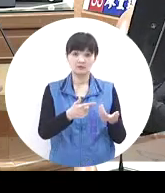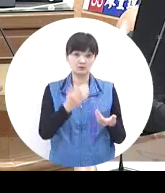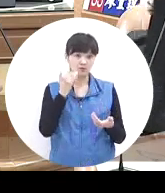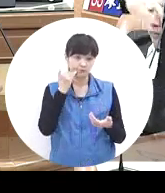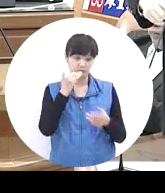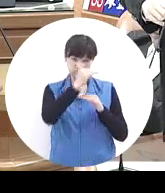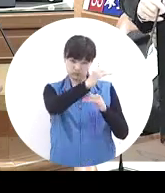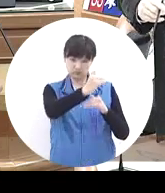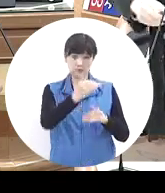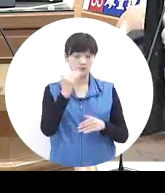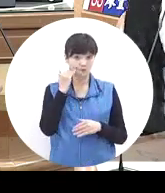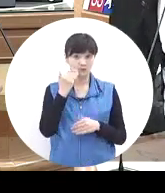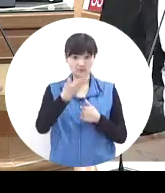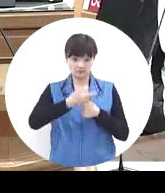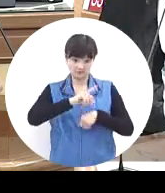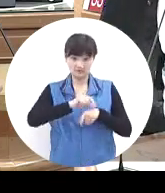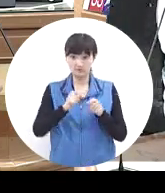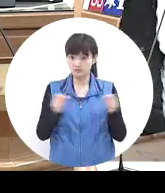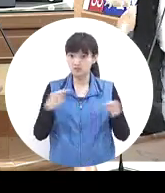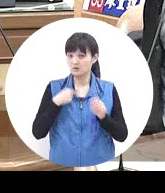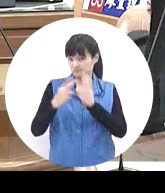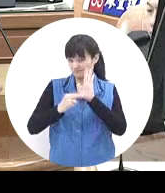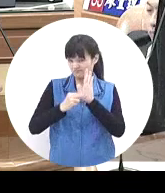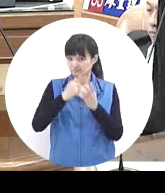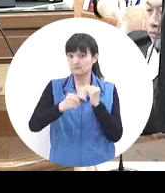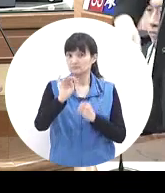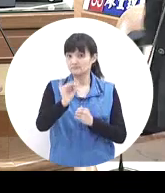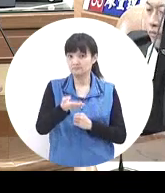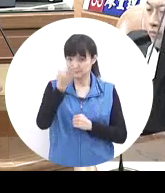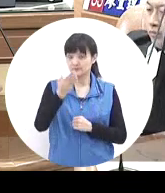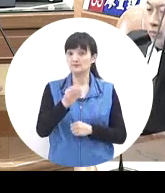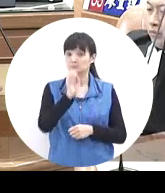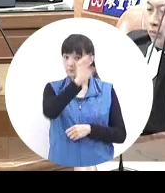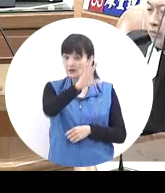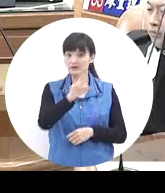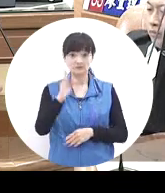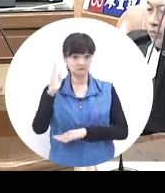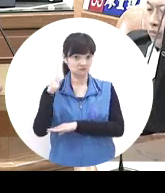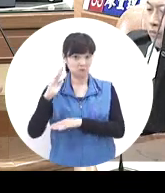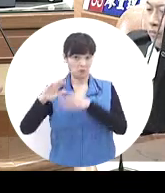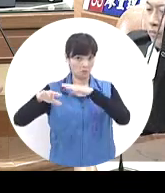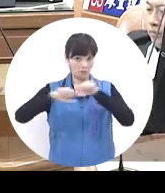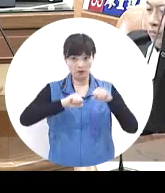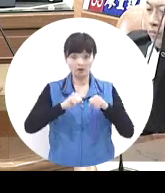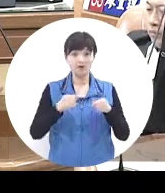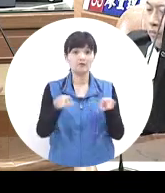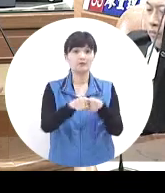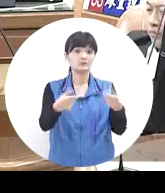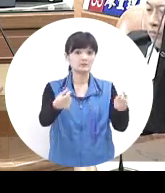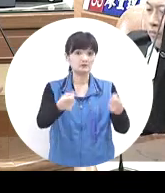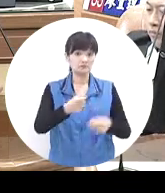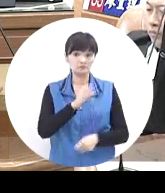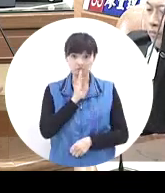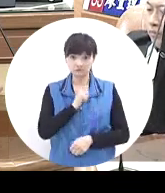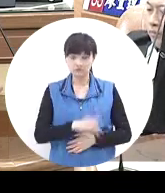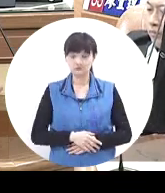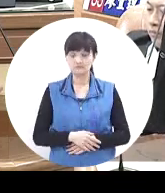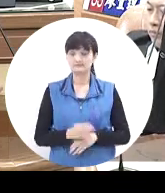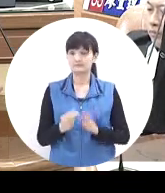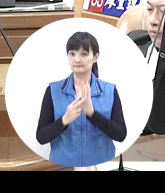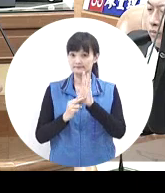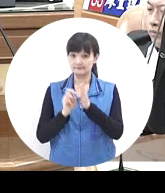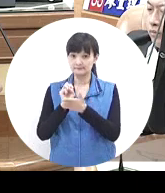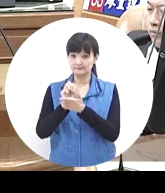给你看。这个情况这么严重，这个算不算政府抢钱？ 我可以这样子哈，水利局就这一个